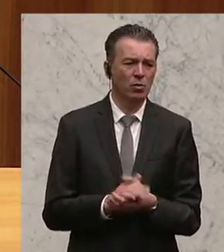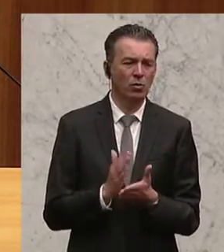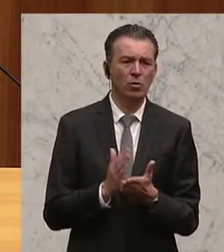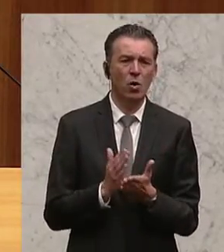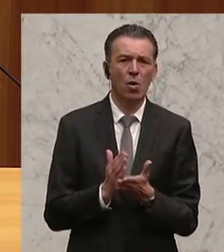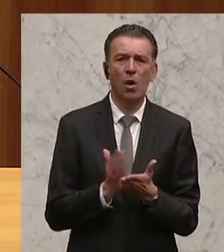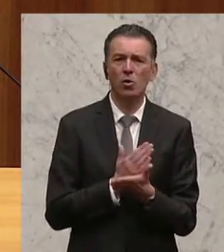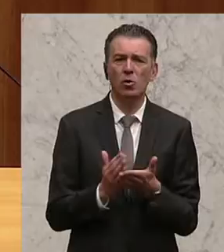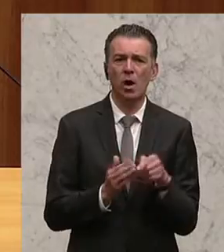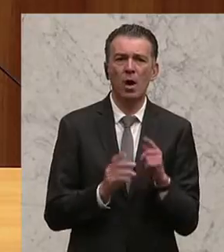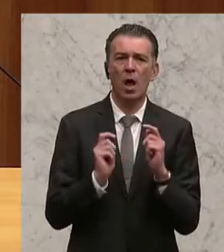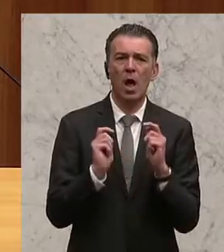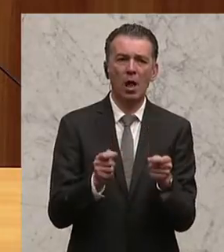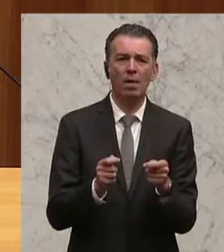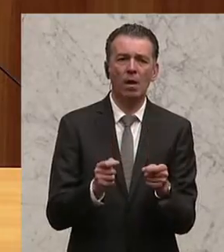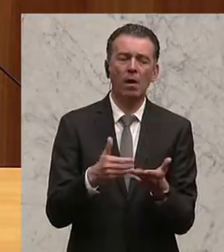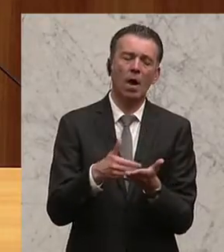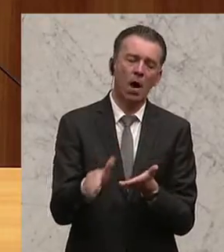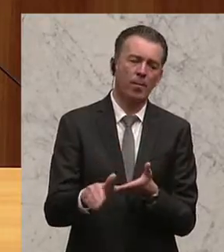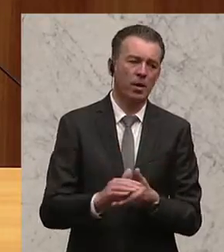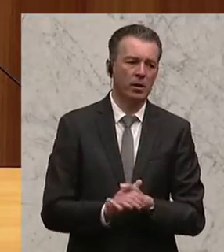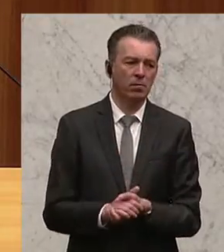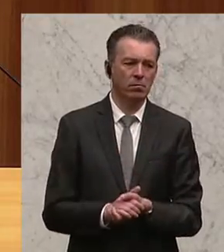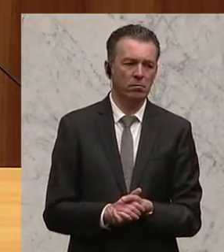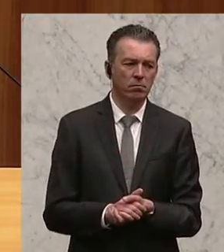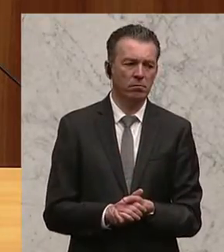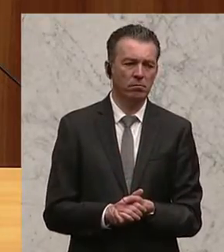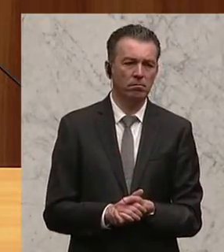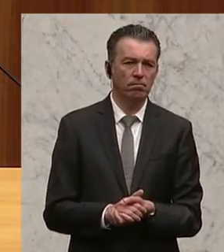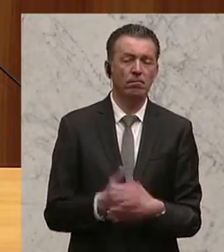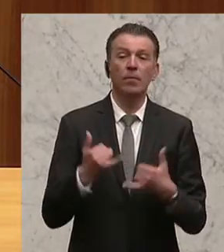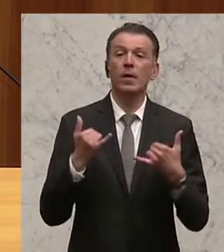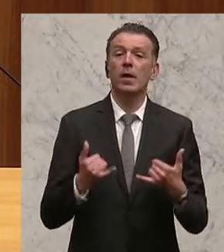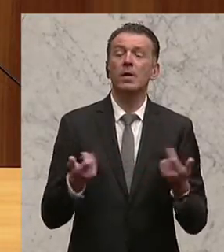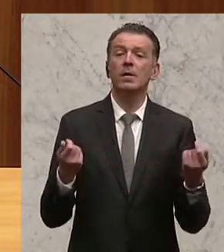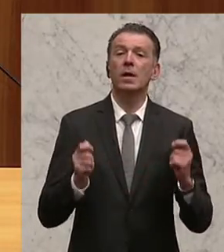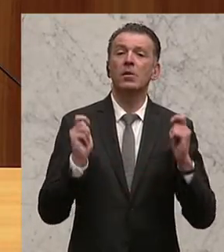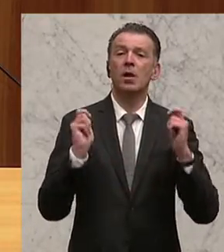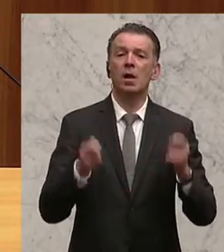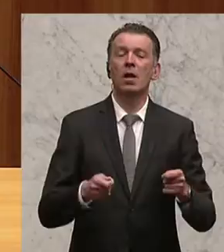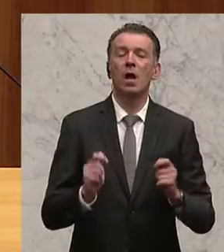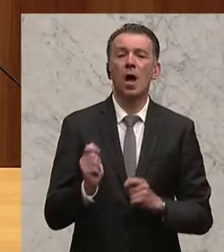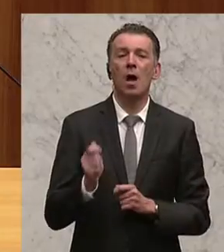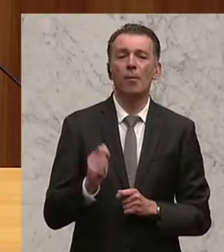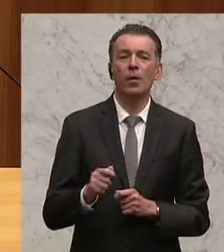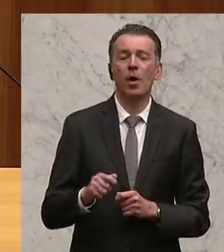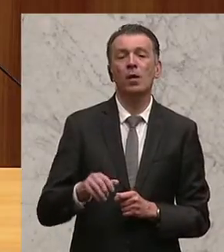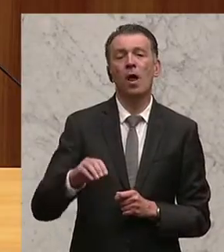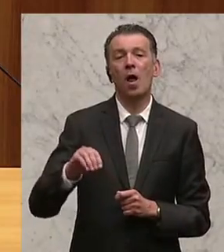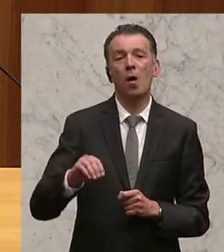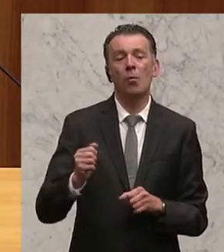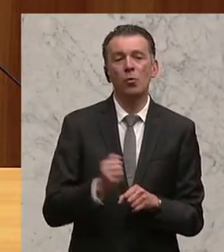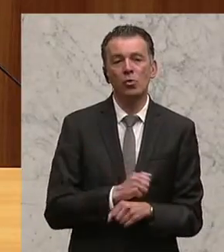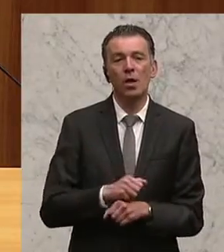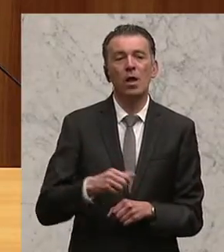hat man sich schon entschlossen, diese Anträge wieder abzulehnen. Ich bringe jetzt den Entschließungsantrag der Abgeordneten Eva Mückstein,